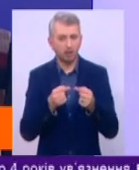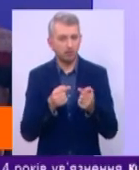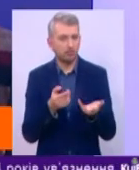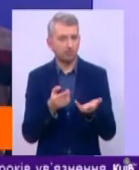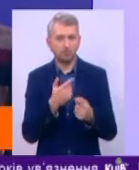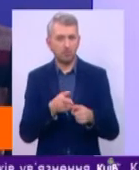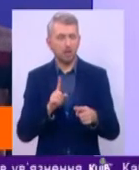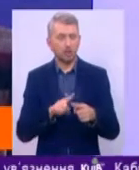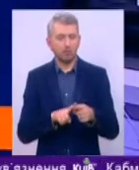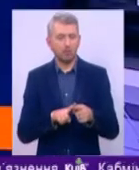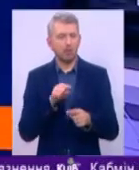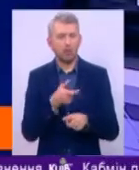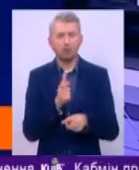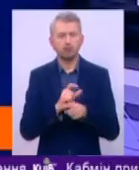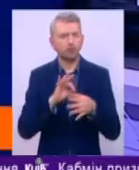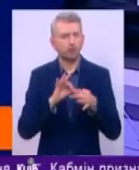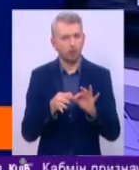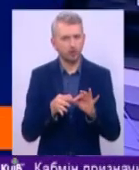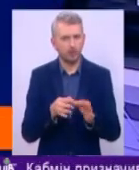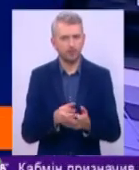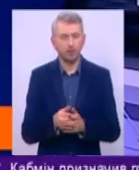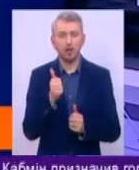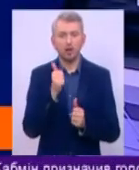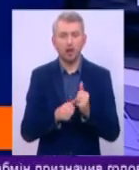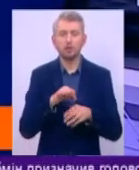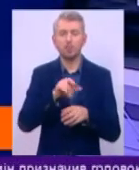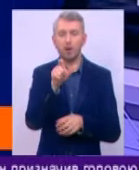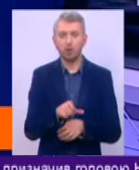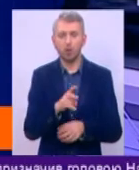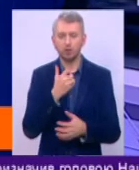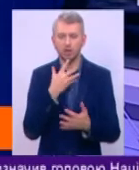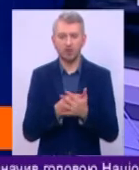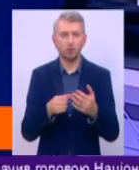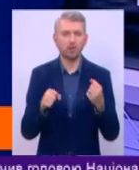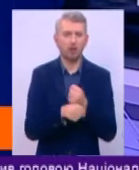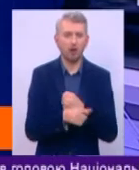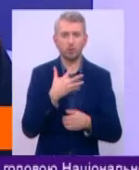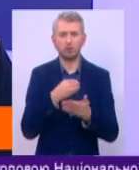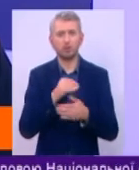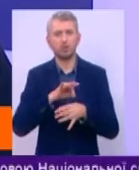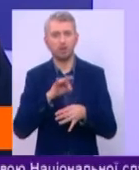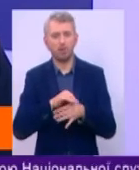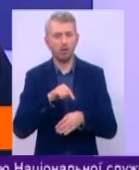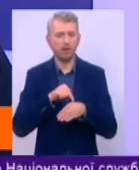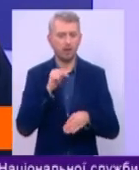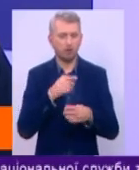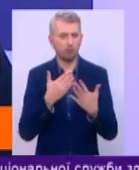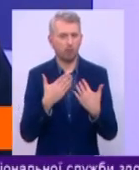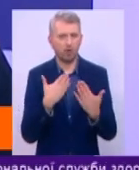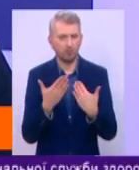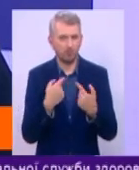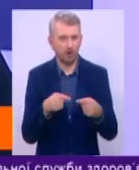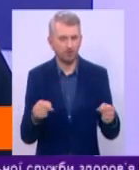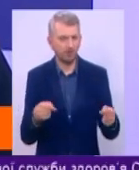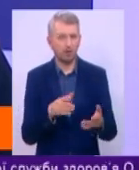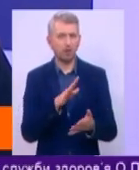поэтому она и очень сложно. Каждый больной на свою травму, на свое заболевание реагирует по-разному. Также